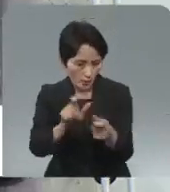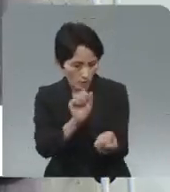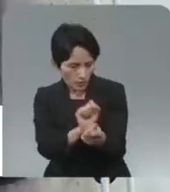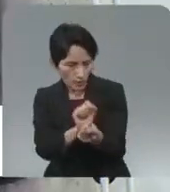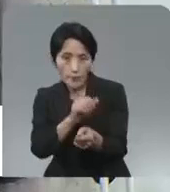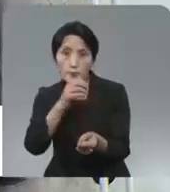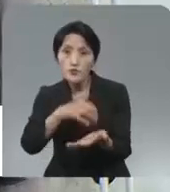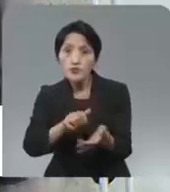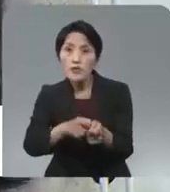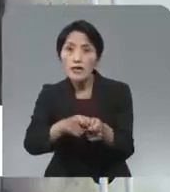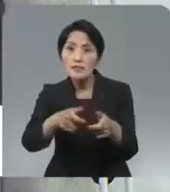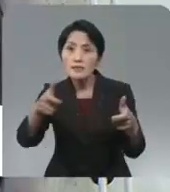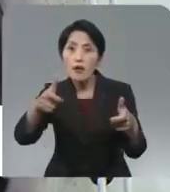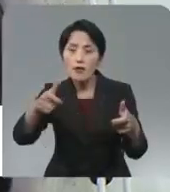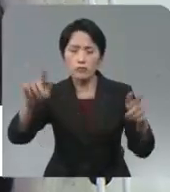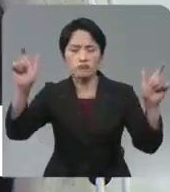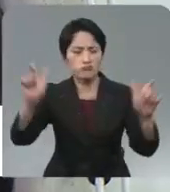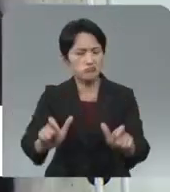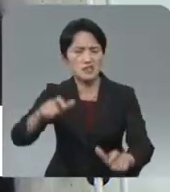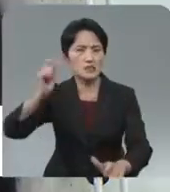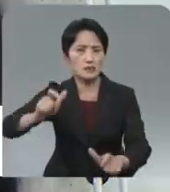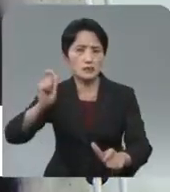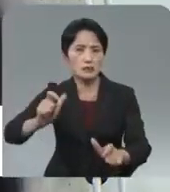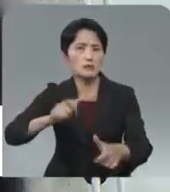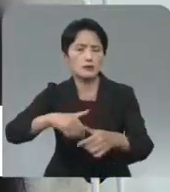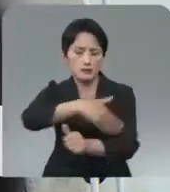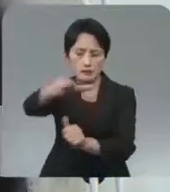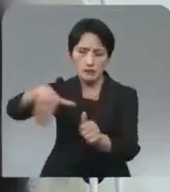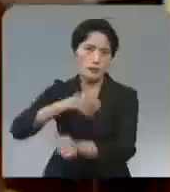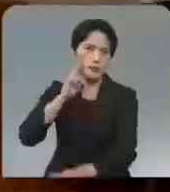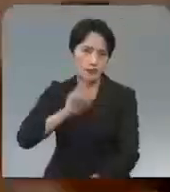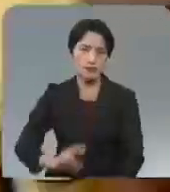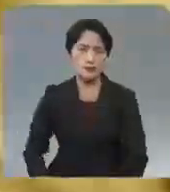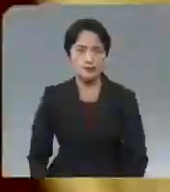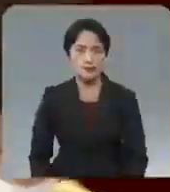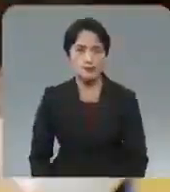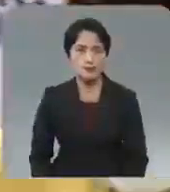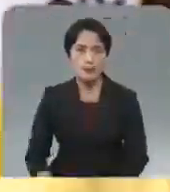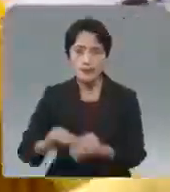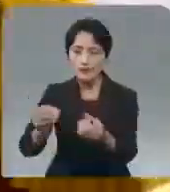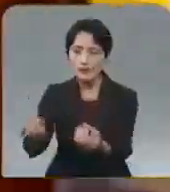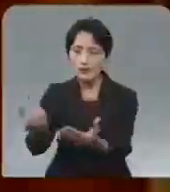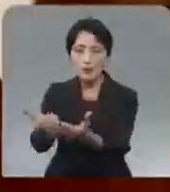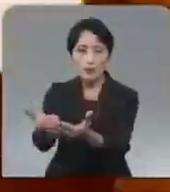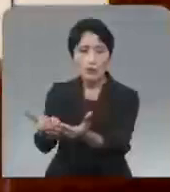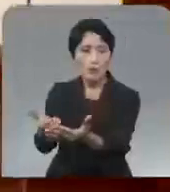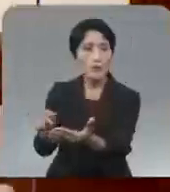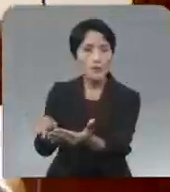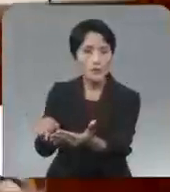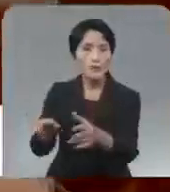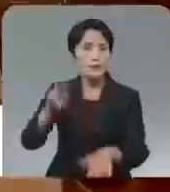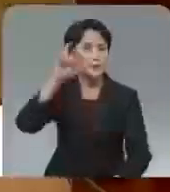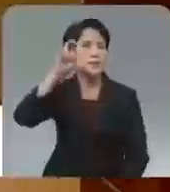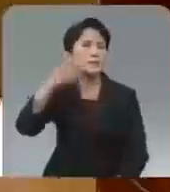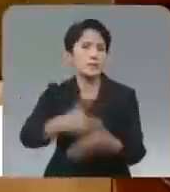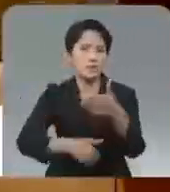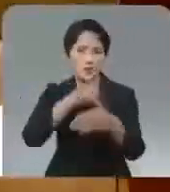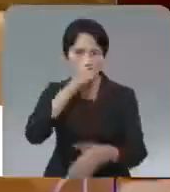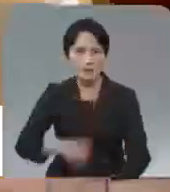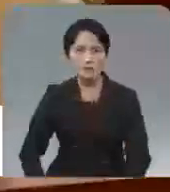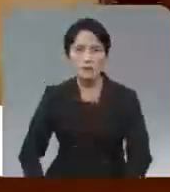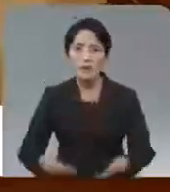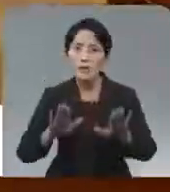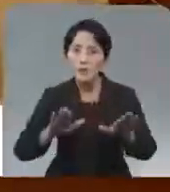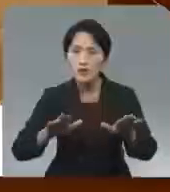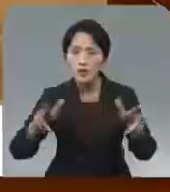пандемии 250 тысяч пятьдесят один человек более 1000 и заболевших фиксируются 55 дней